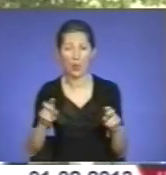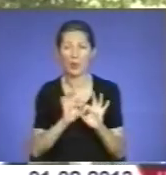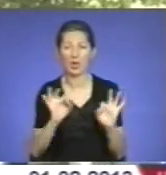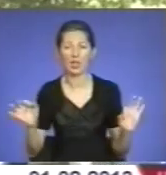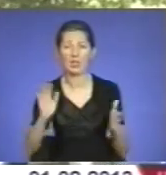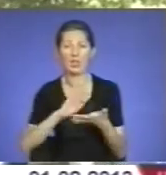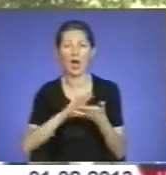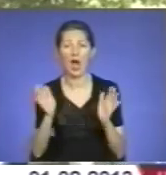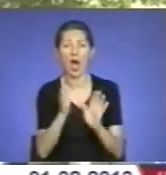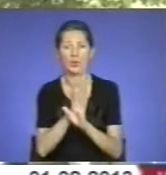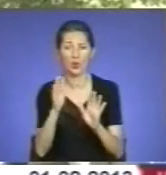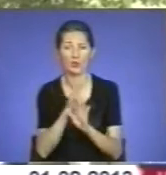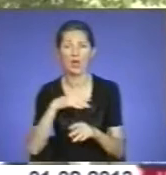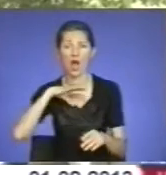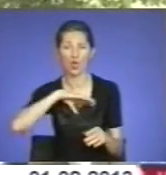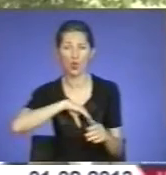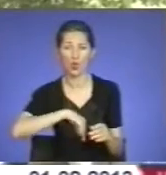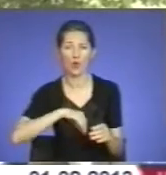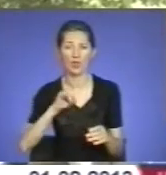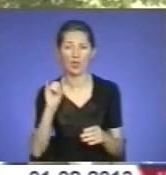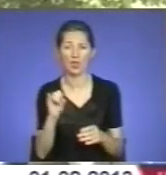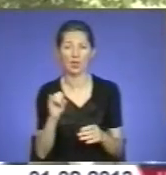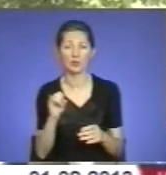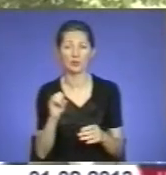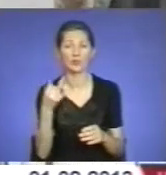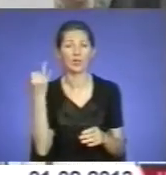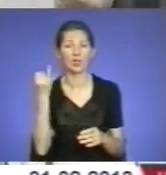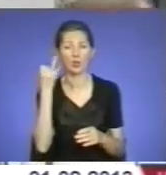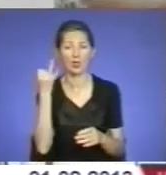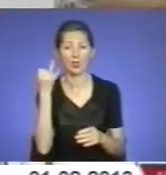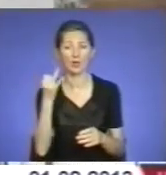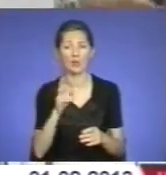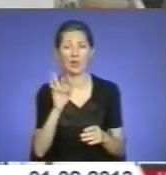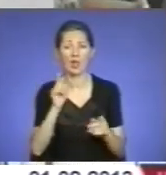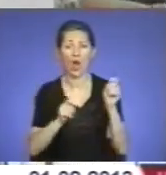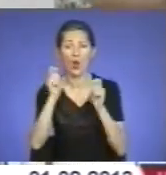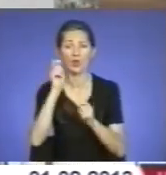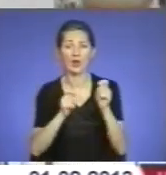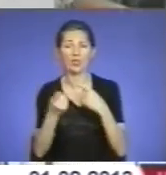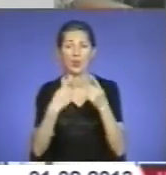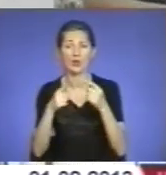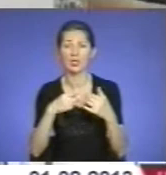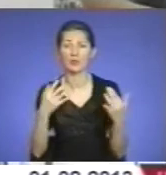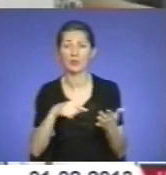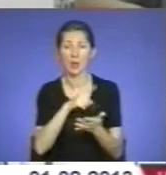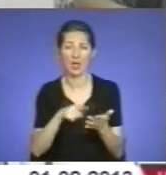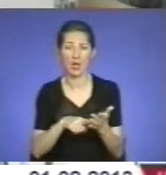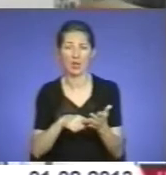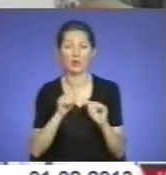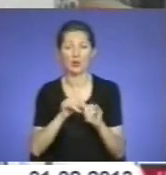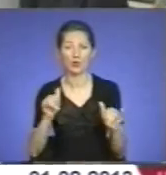атмосфера і духовна, і історична. На конференції обговорили ряд питань, зокрема